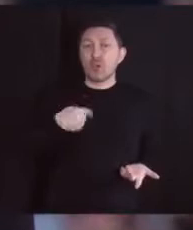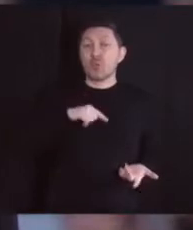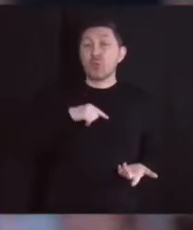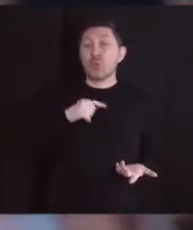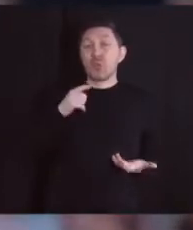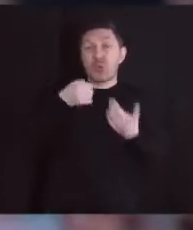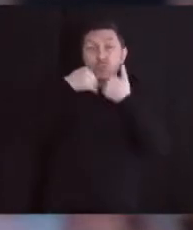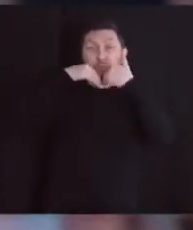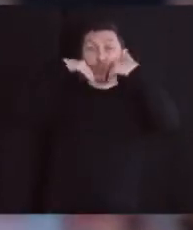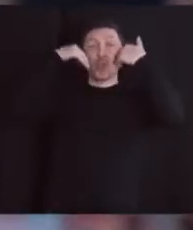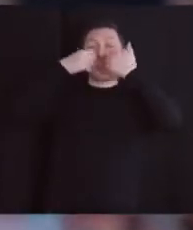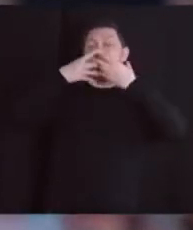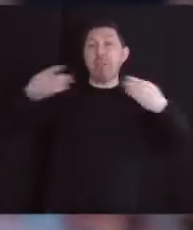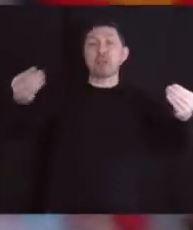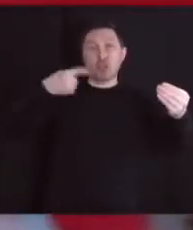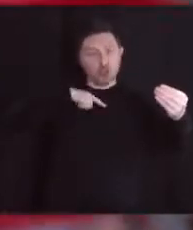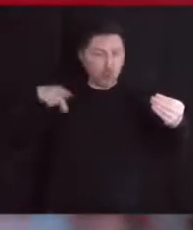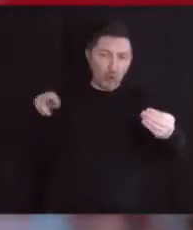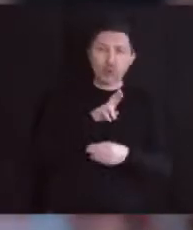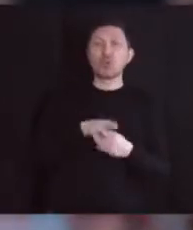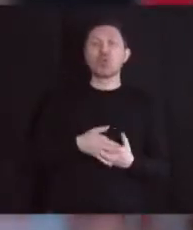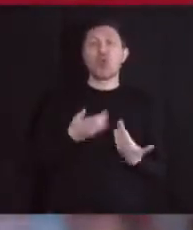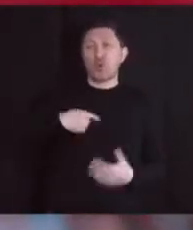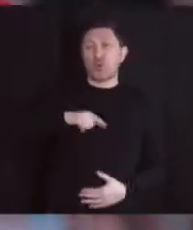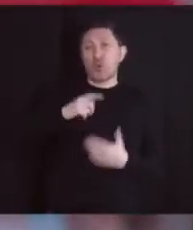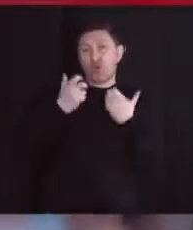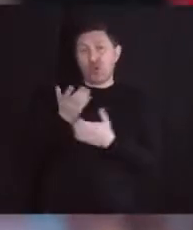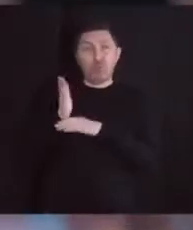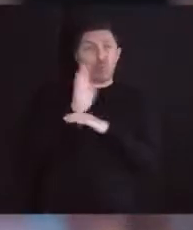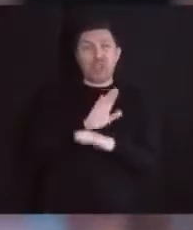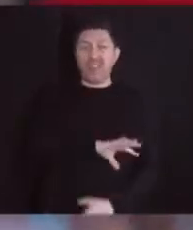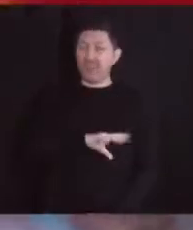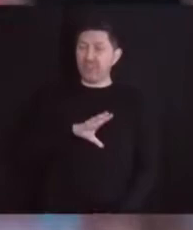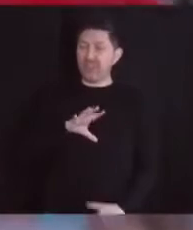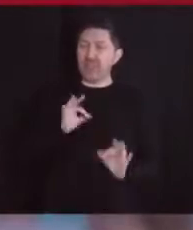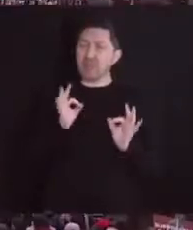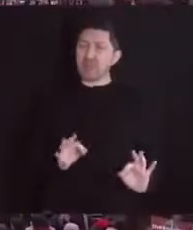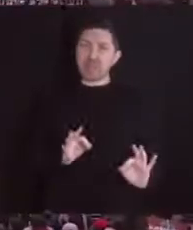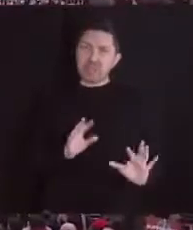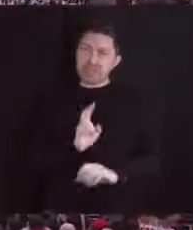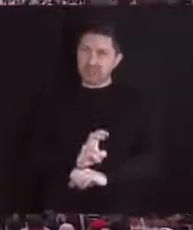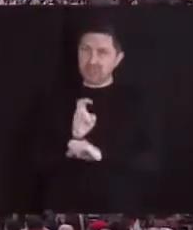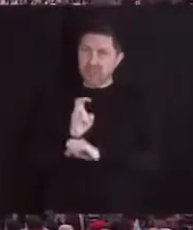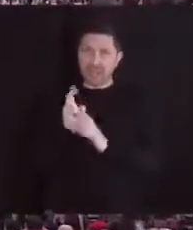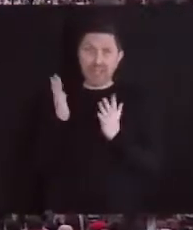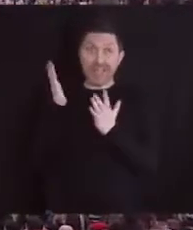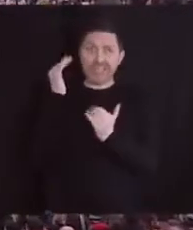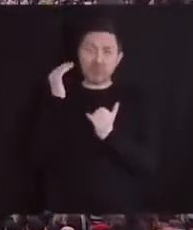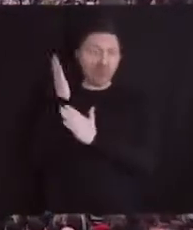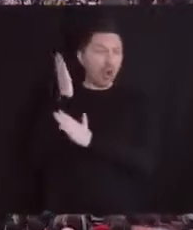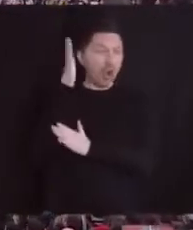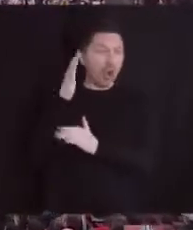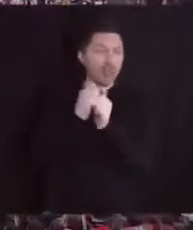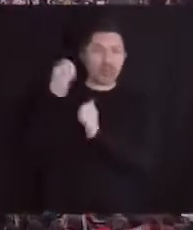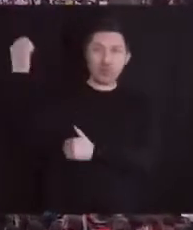d'avant, nous sommes leur dignité intacte et l'espérance lumineuse des jours